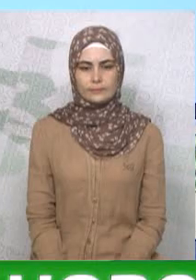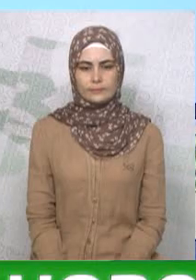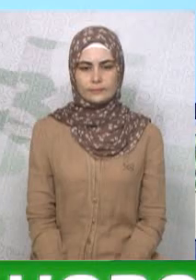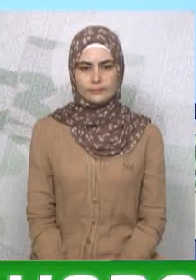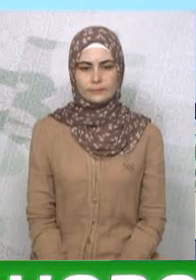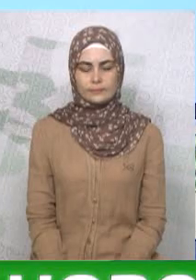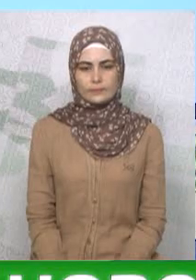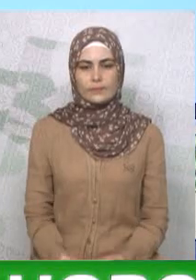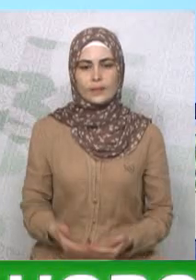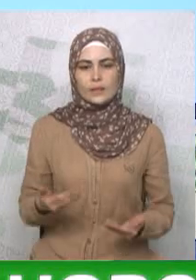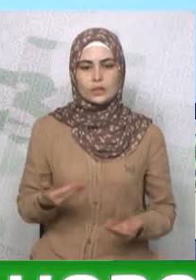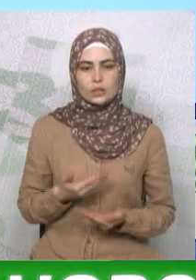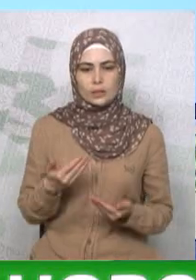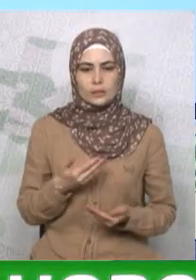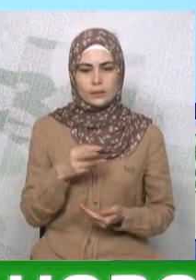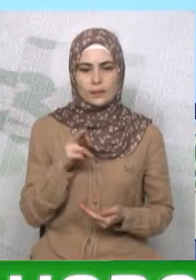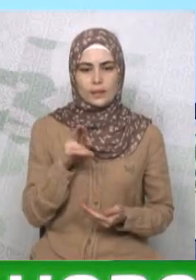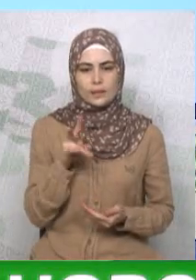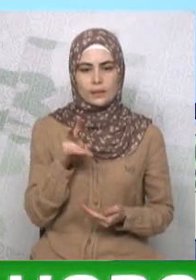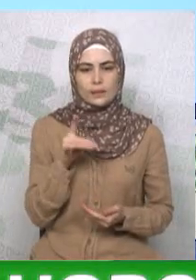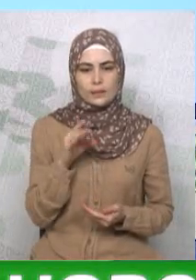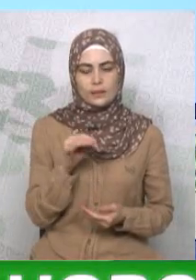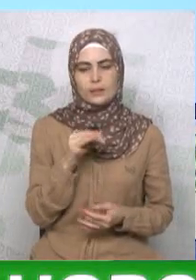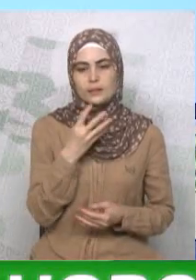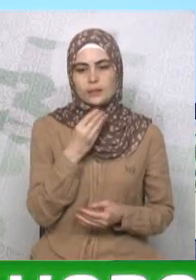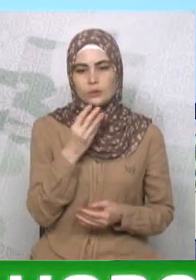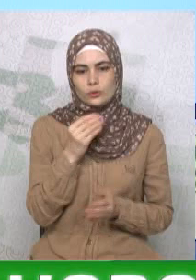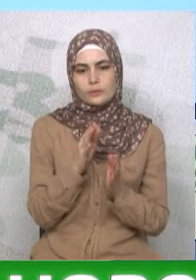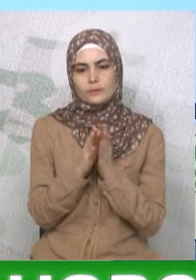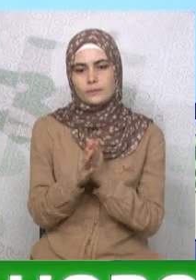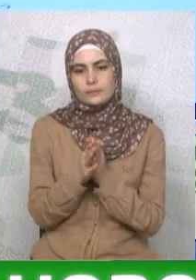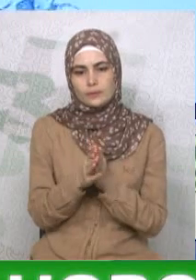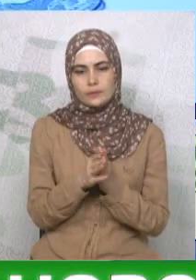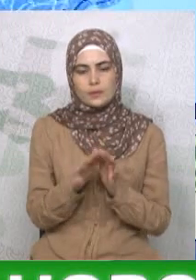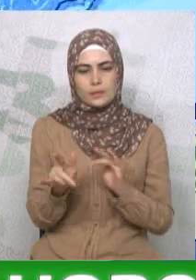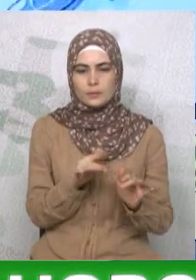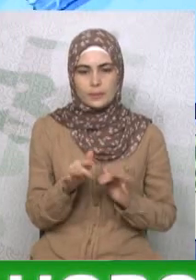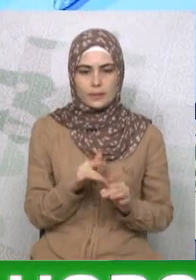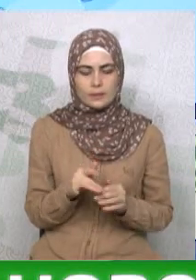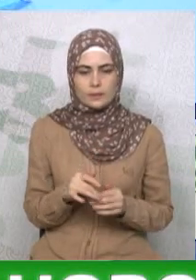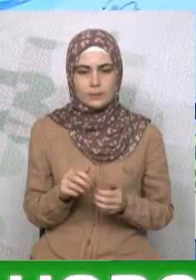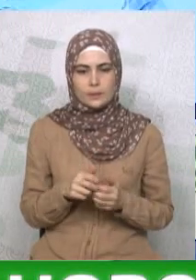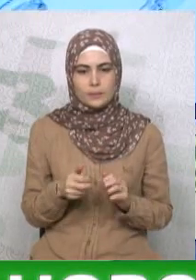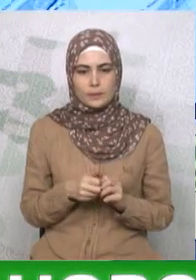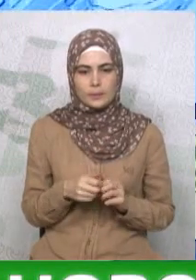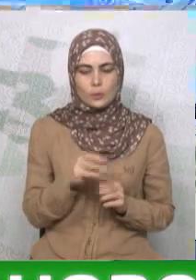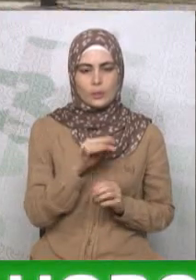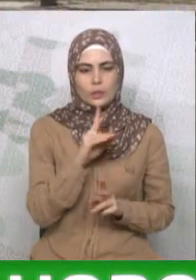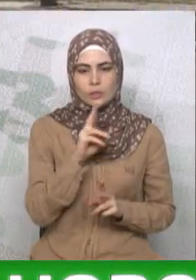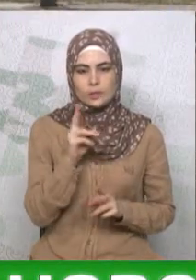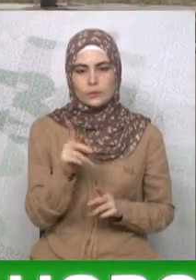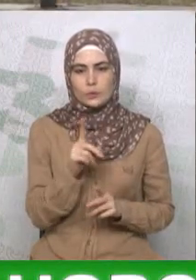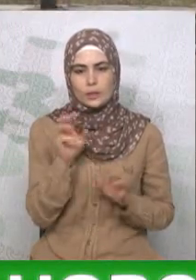Жители Яндари, местные депутаты и старейшины обратились к властям с просьбой разобраться в ситуации. Они пожаловались на